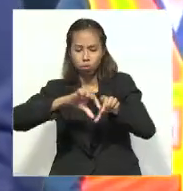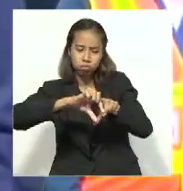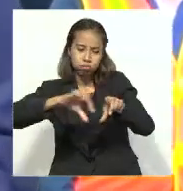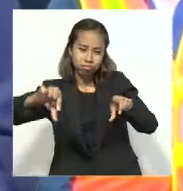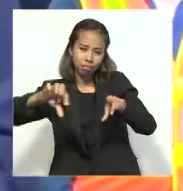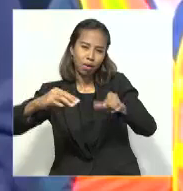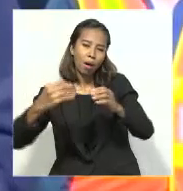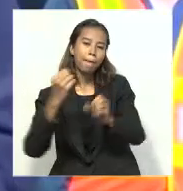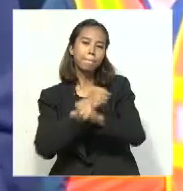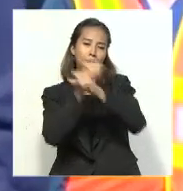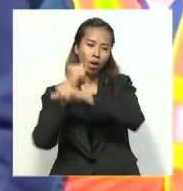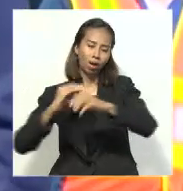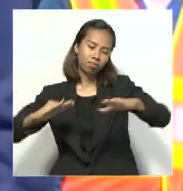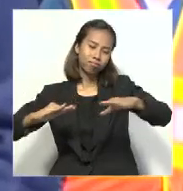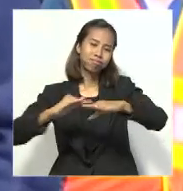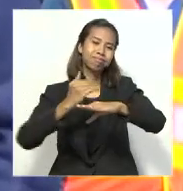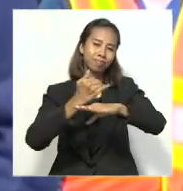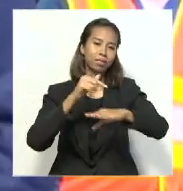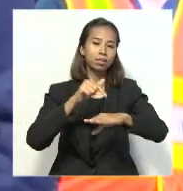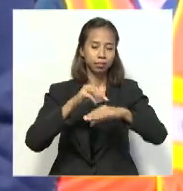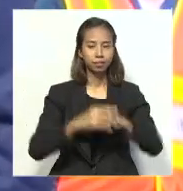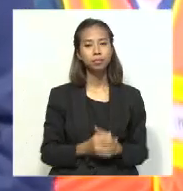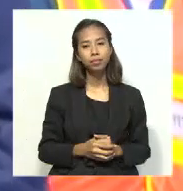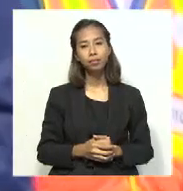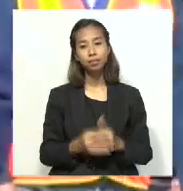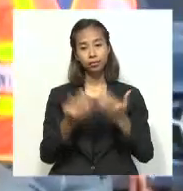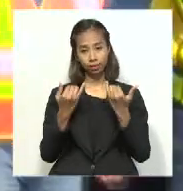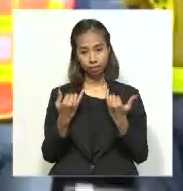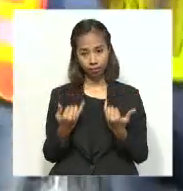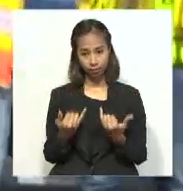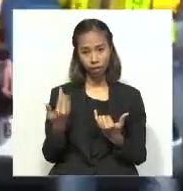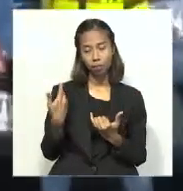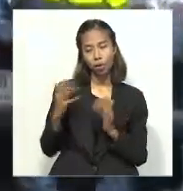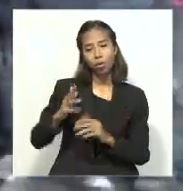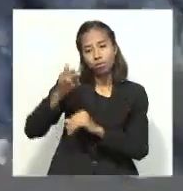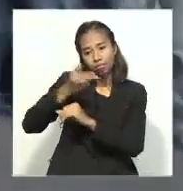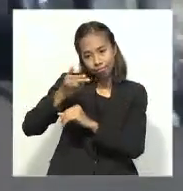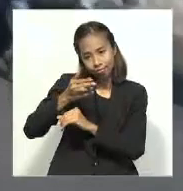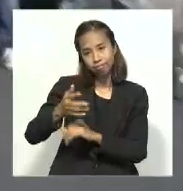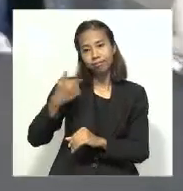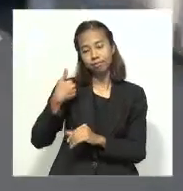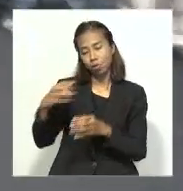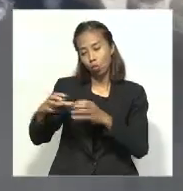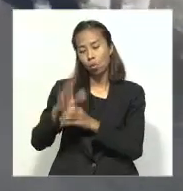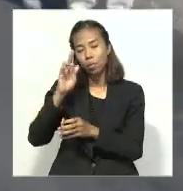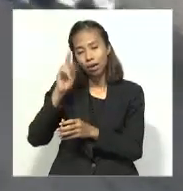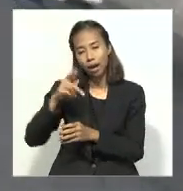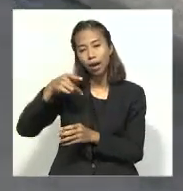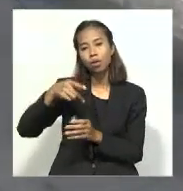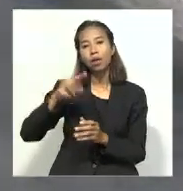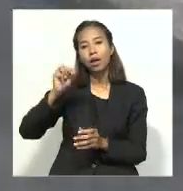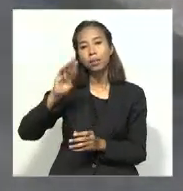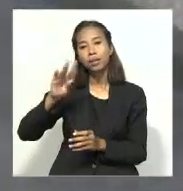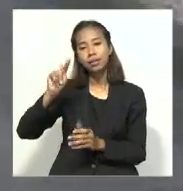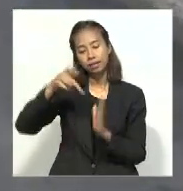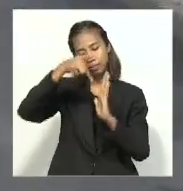ผู้ที่สัญจรไปมาผ่านถนนสาย225อัครพลนุ่มมีชัยถ่ายภาพเจตรจรุลวิทย์ทีมข่าว NBT พิษณุโลก